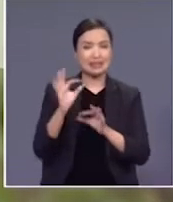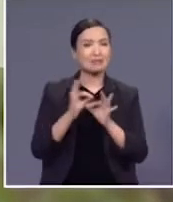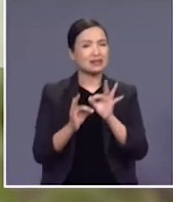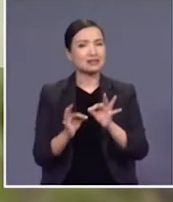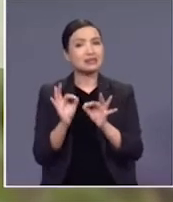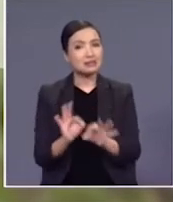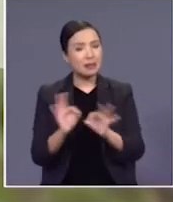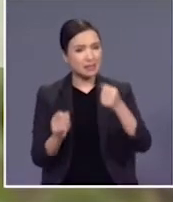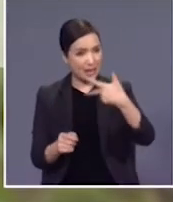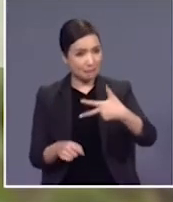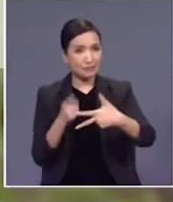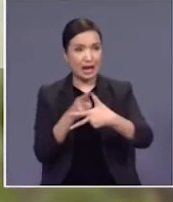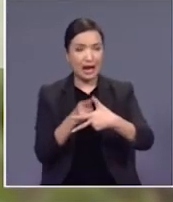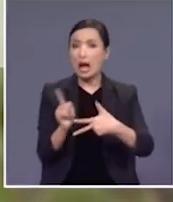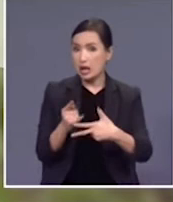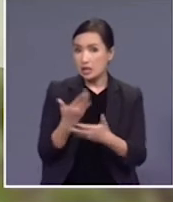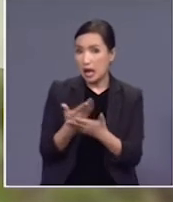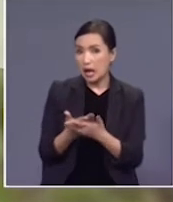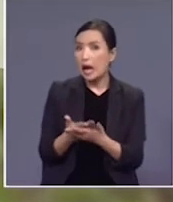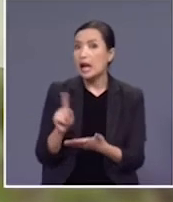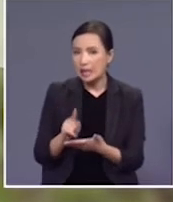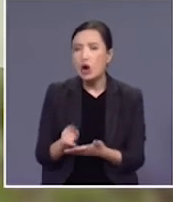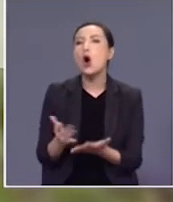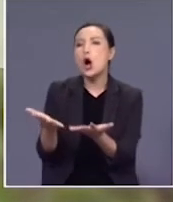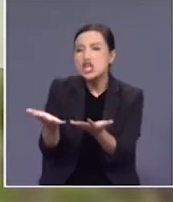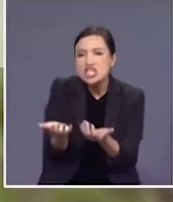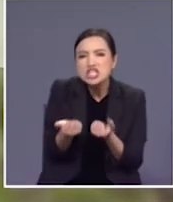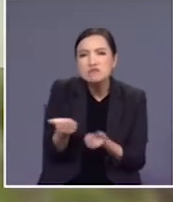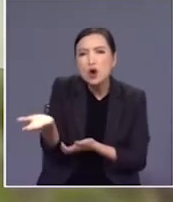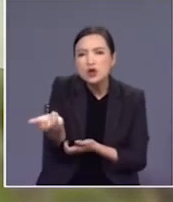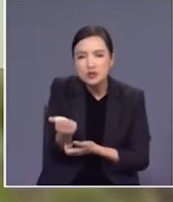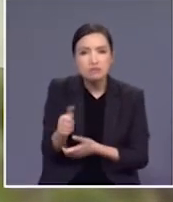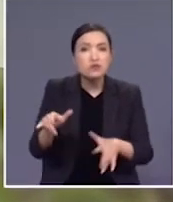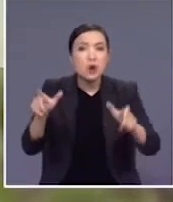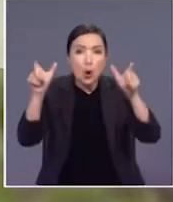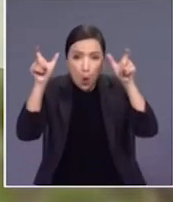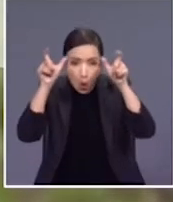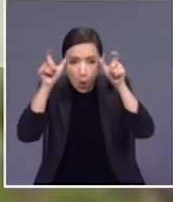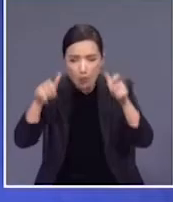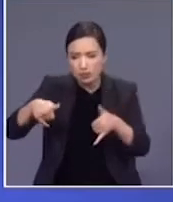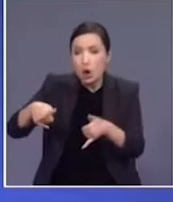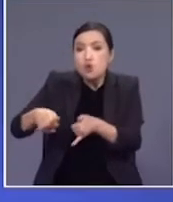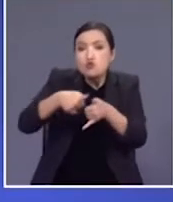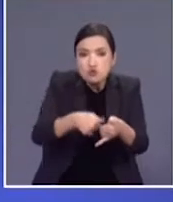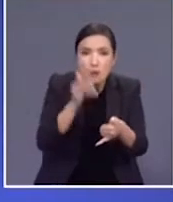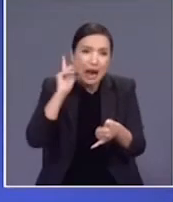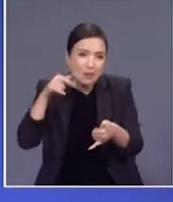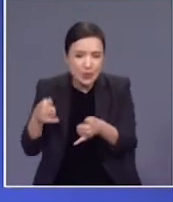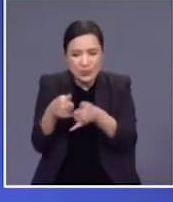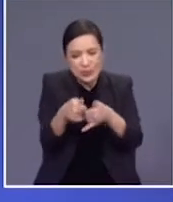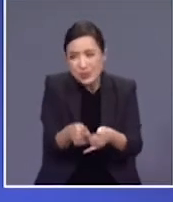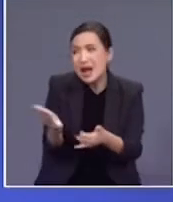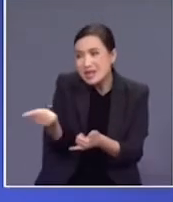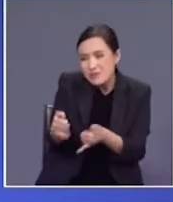นื้อที่ไม่ใช่ให้กู้ยืมเงินแต่เป็นการให้ยืมโคเนื้อตัวผู้ตัวเมียเลี้ยงเป็นคู่ประมาณครึ่งปีออกลูกมาก็ทยอยใช้